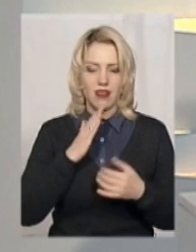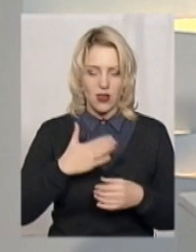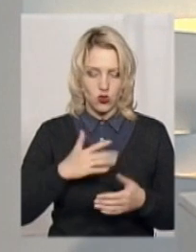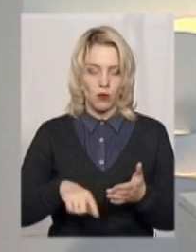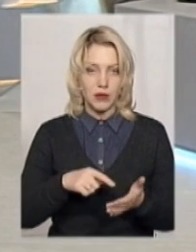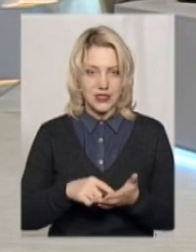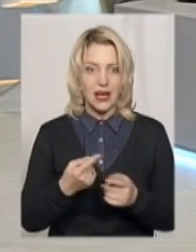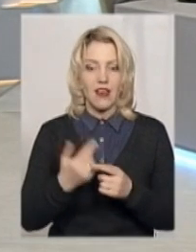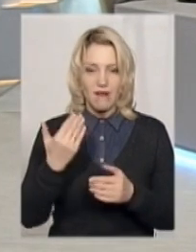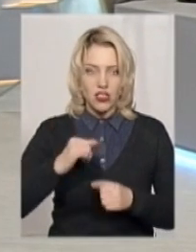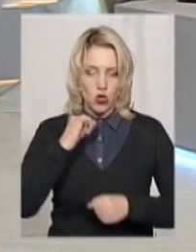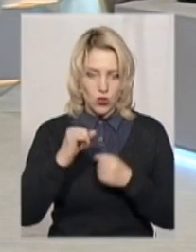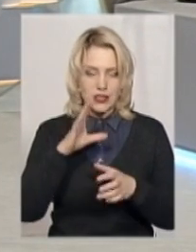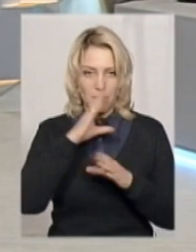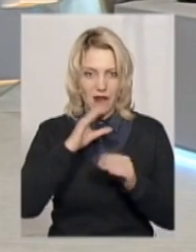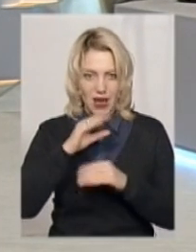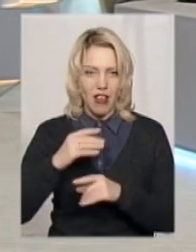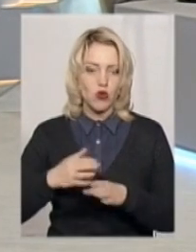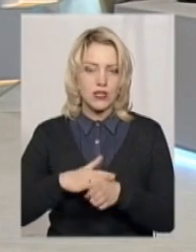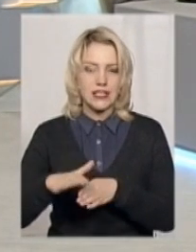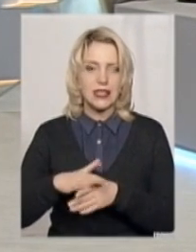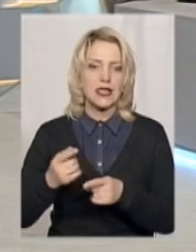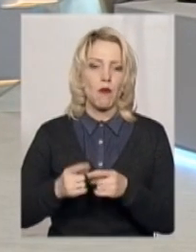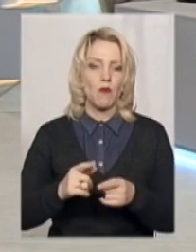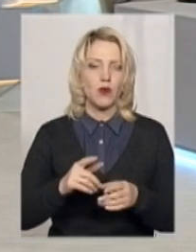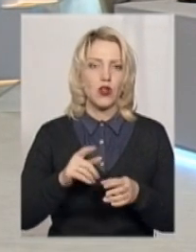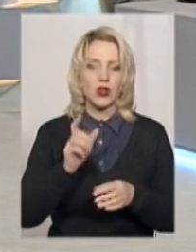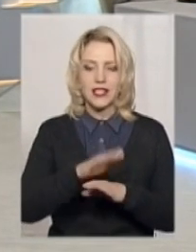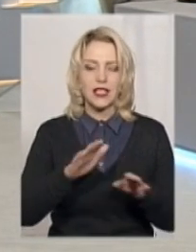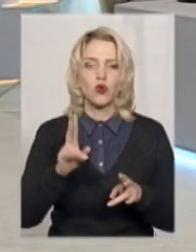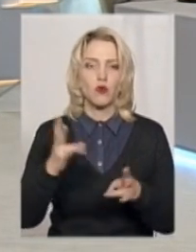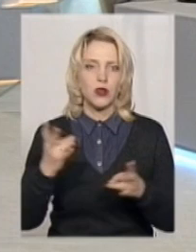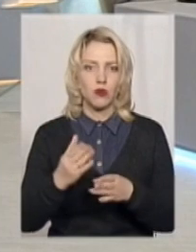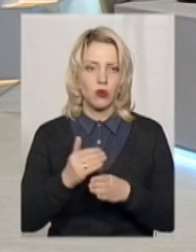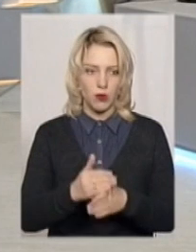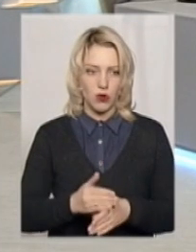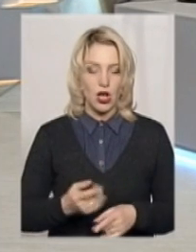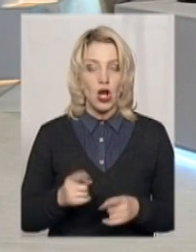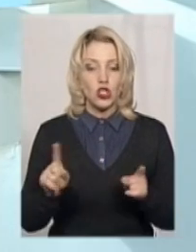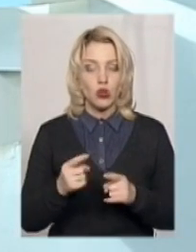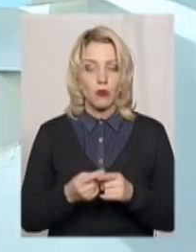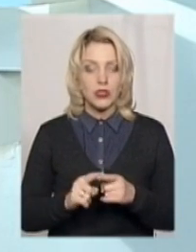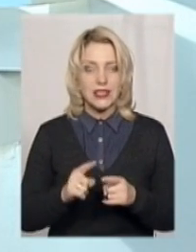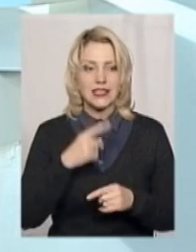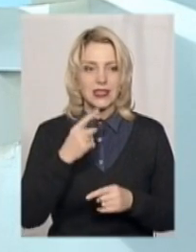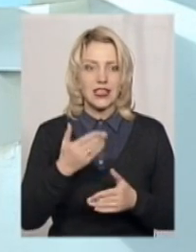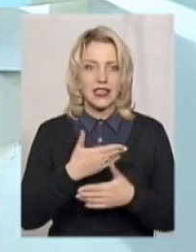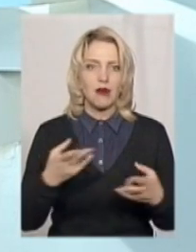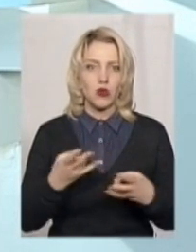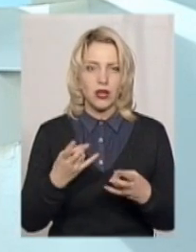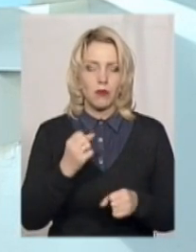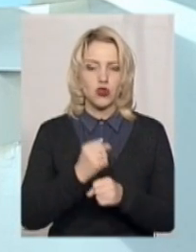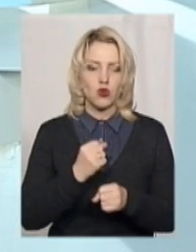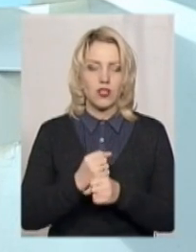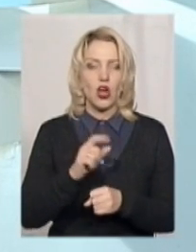справляються із потоком тих от дітей, яким потрібна допомога? Щоб про це сказати, нам потрібно пропрацювати хоча б рік.